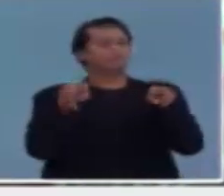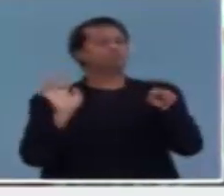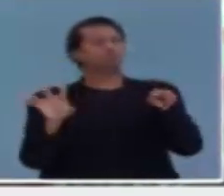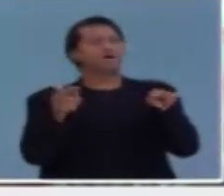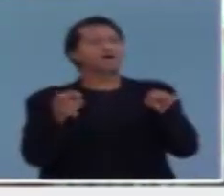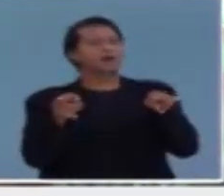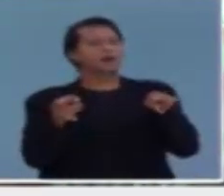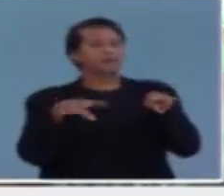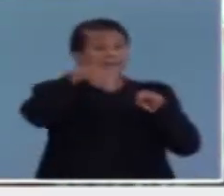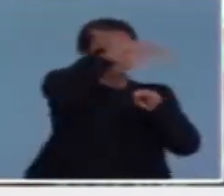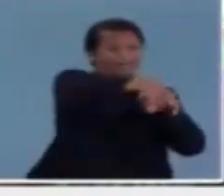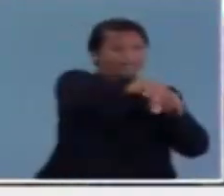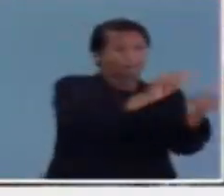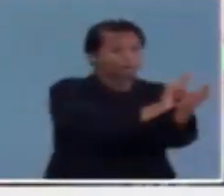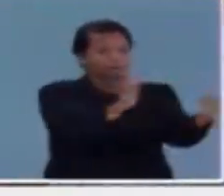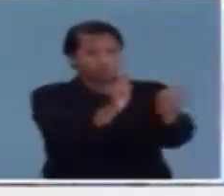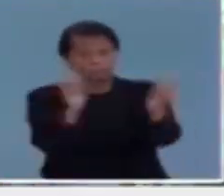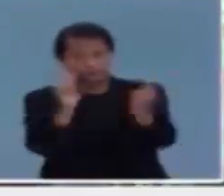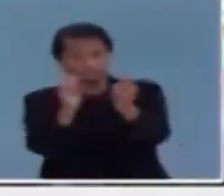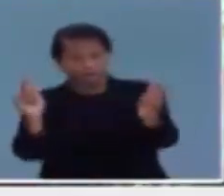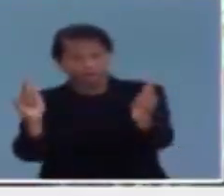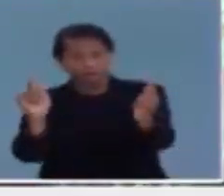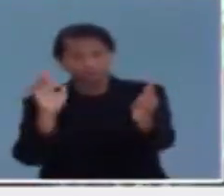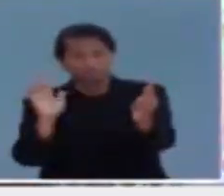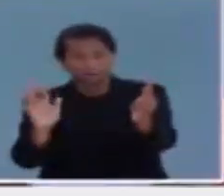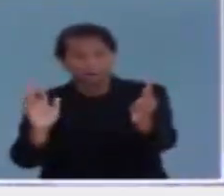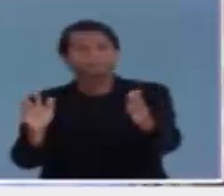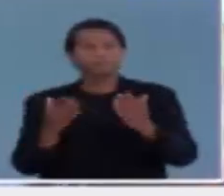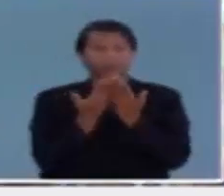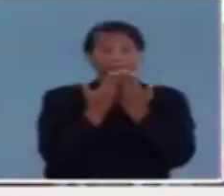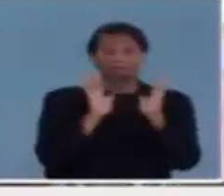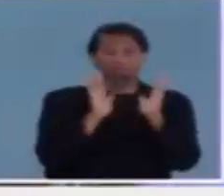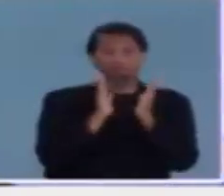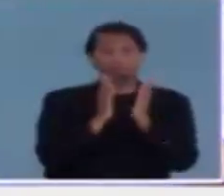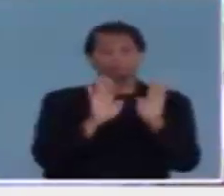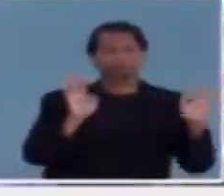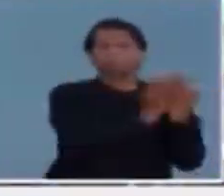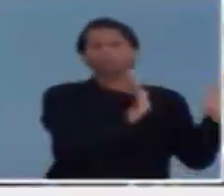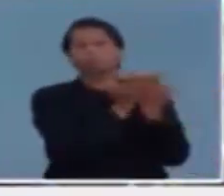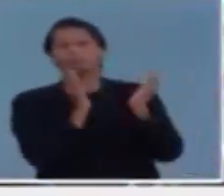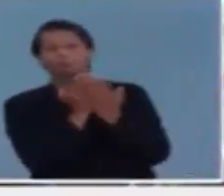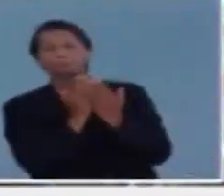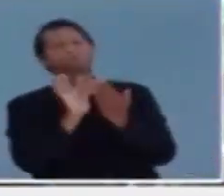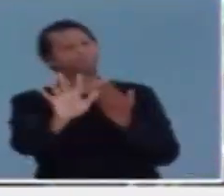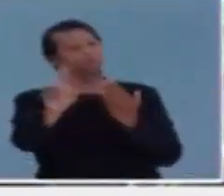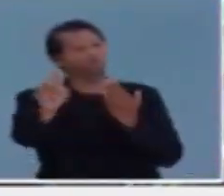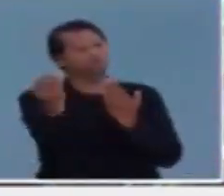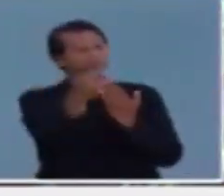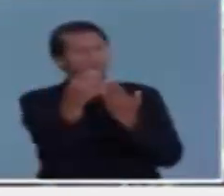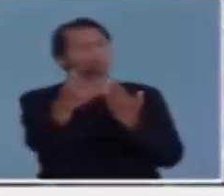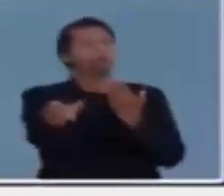atau padat, sehingga untuk ketika sudah padat, nantinya pengunjung yang baru datang akan diminta untuk menunggu seperti itu. Terima kasih, silakan kembali ke